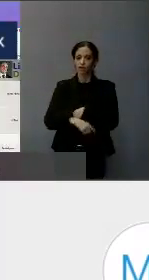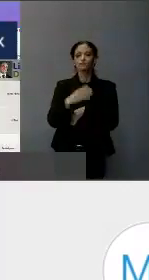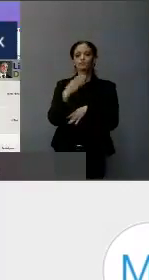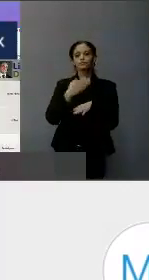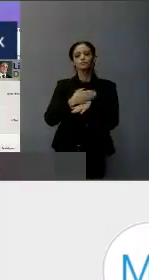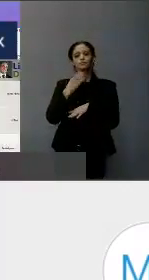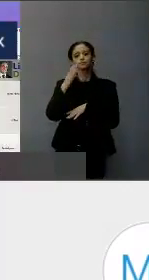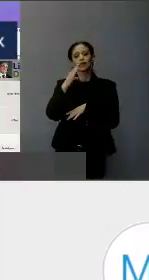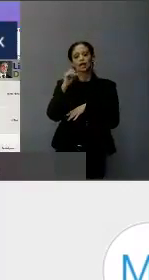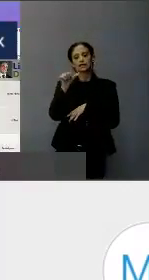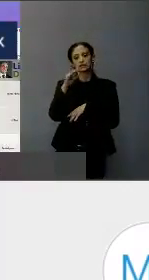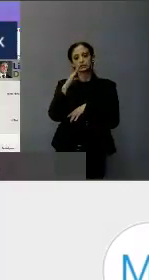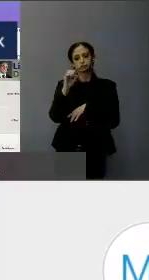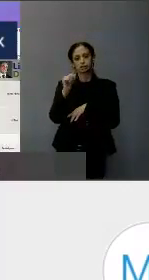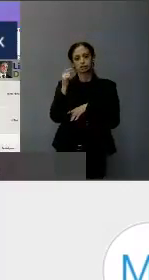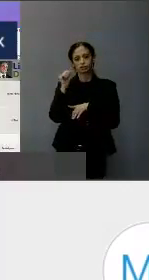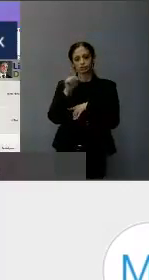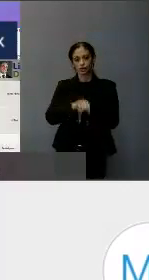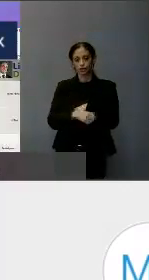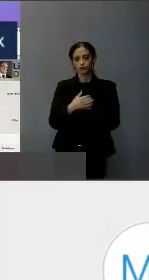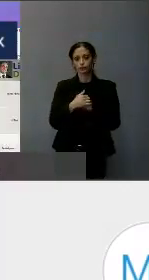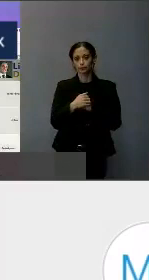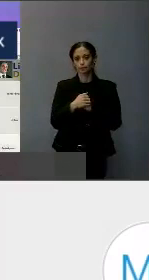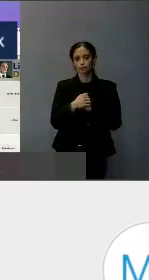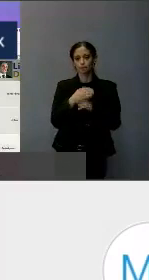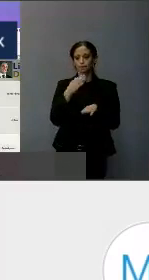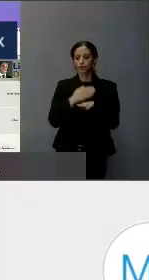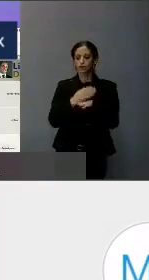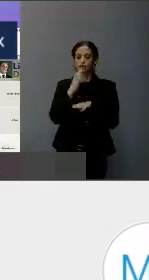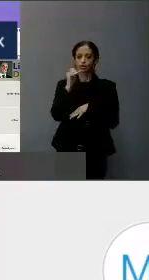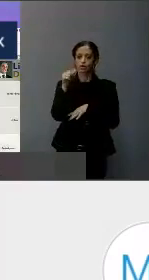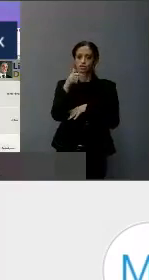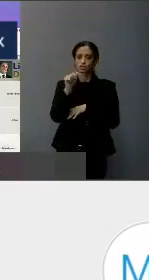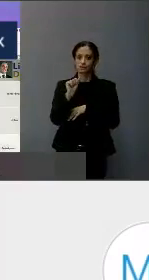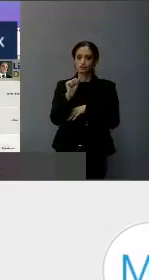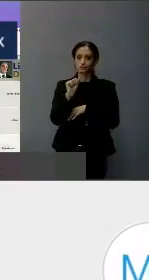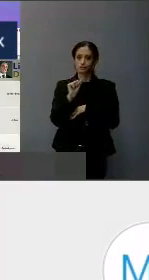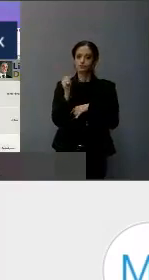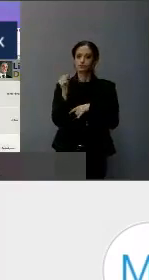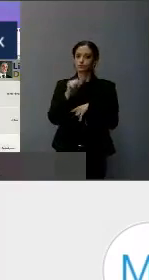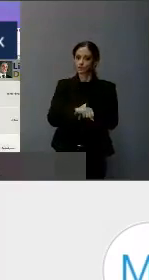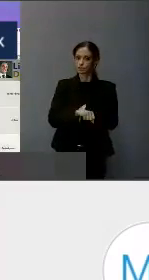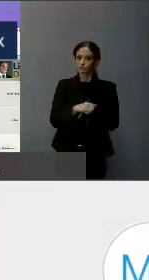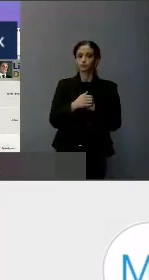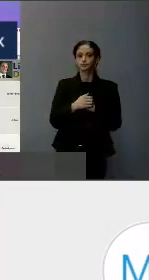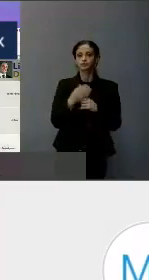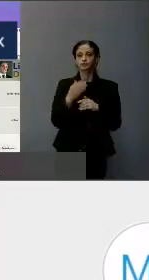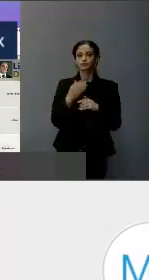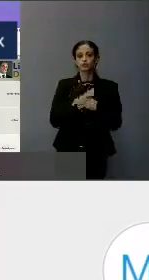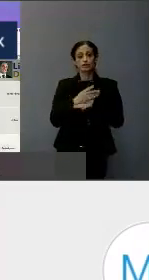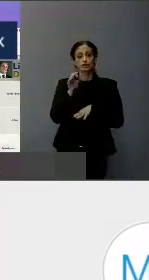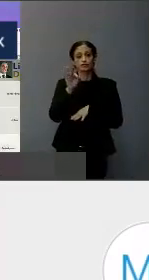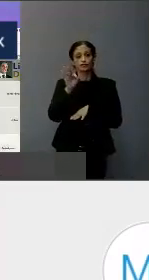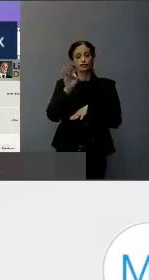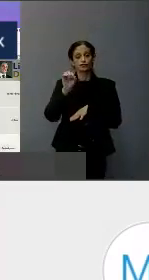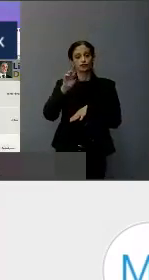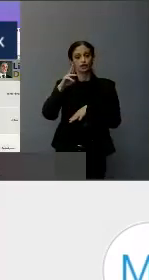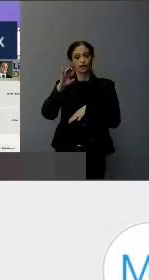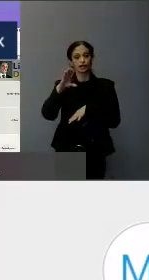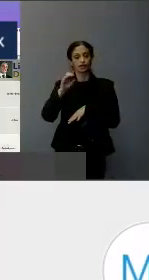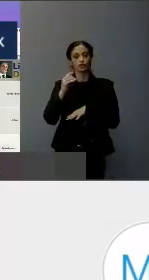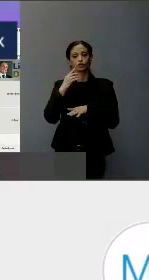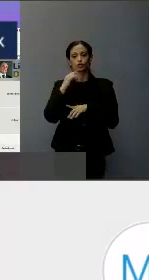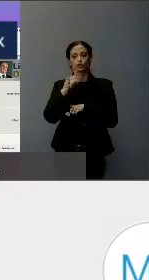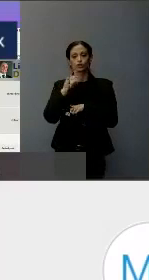consigliere cassin trario consigliere costa contrario consigliere ferrero contrario